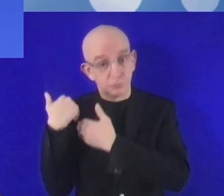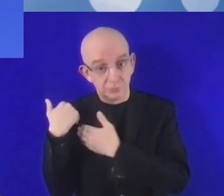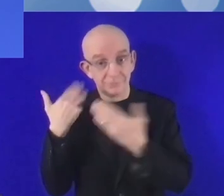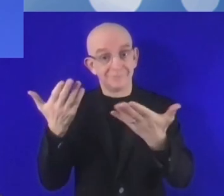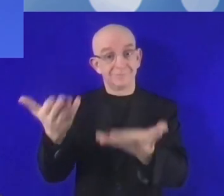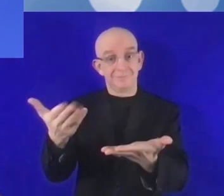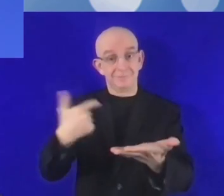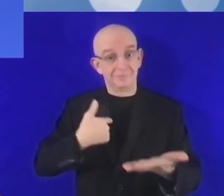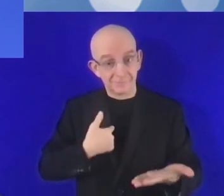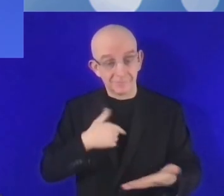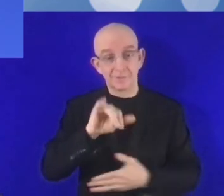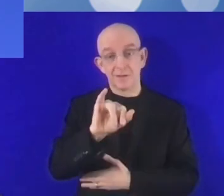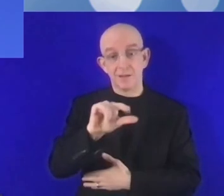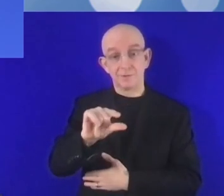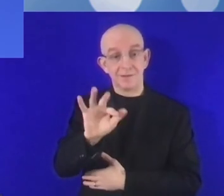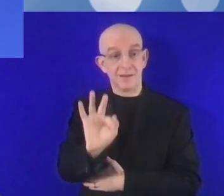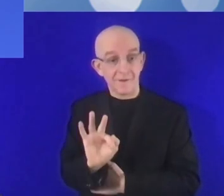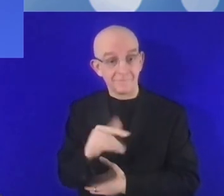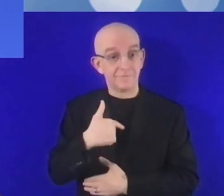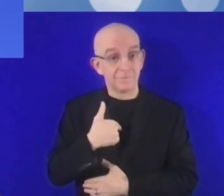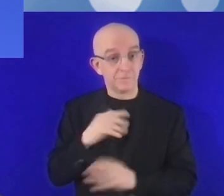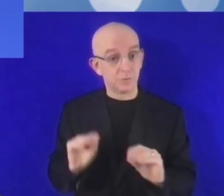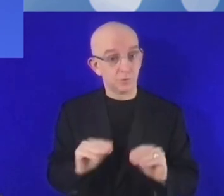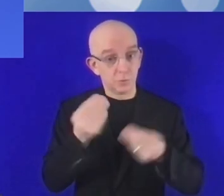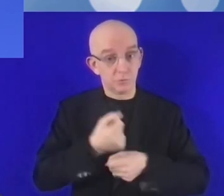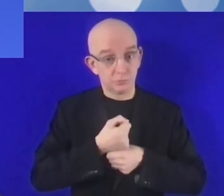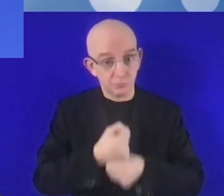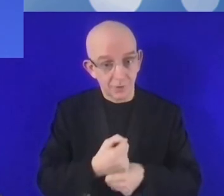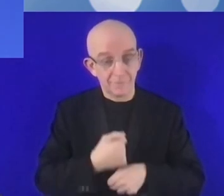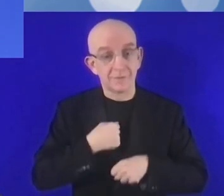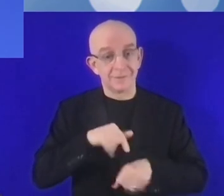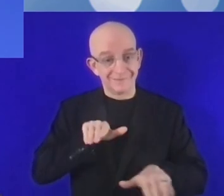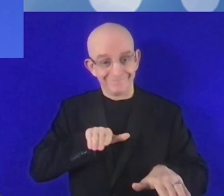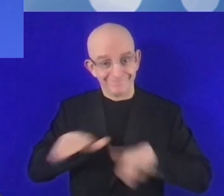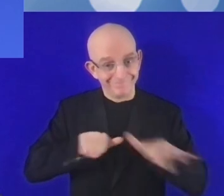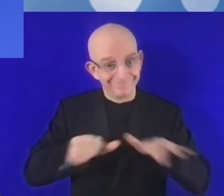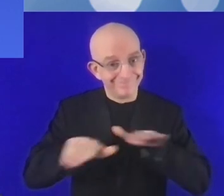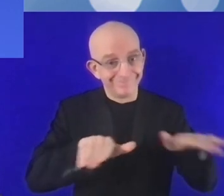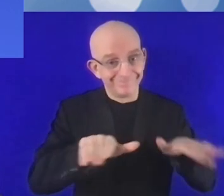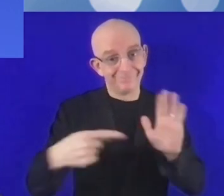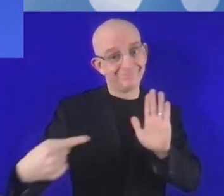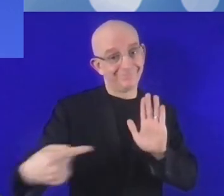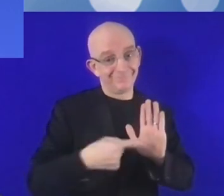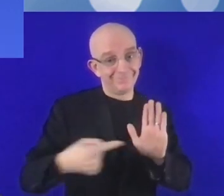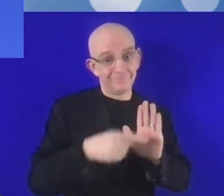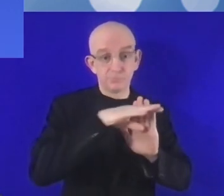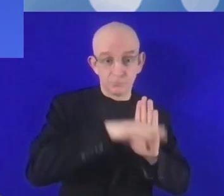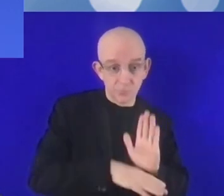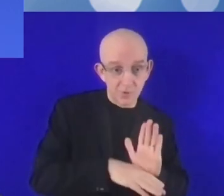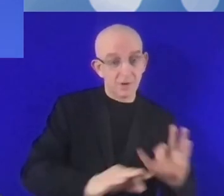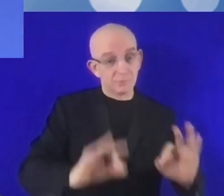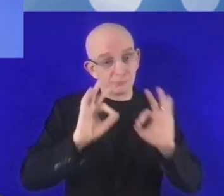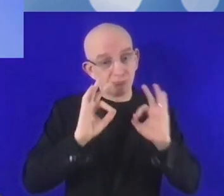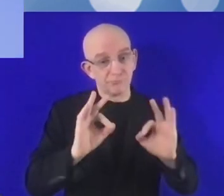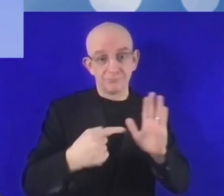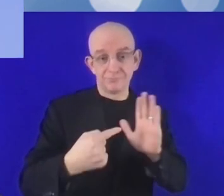发挥一个积极作用，让我们所有的世界人口享受网络